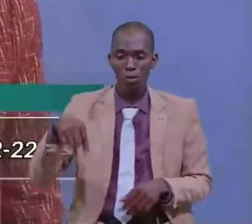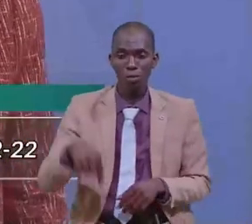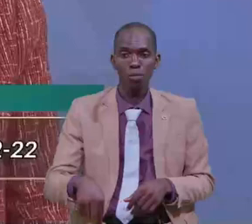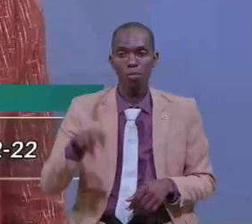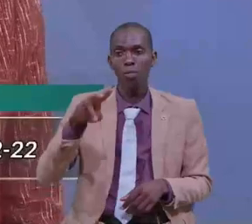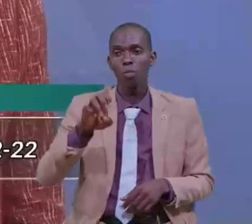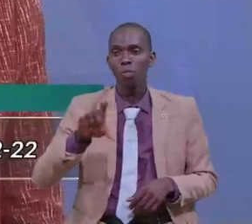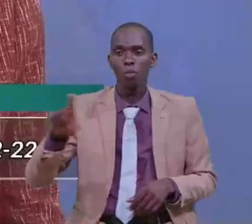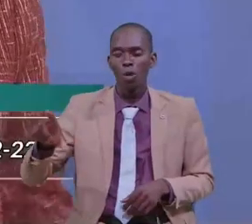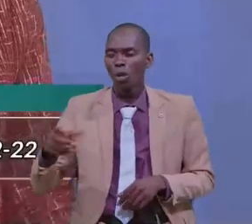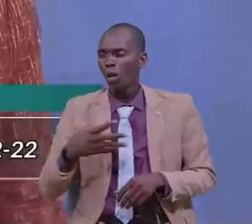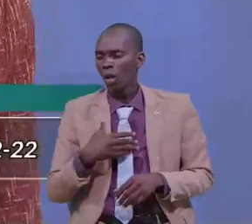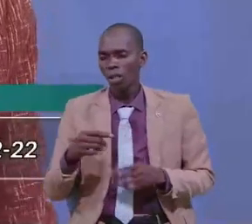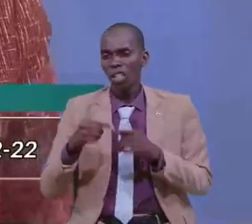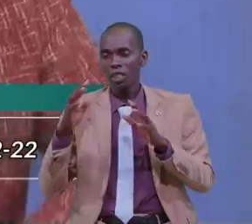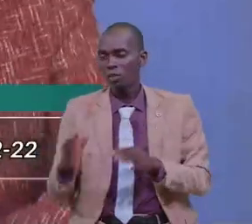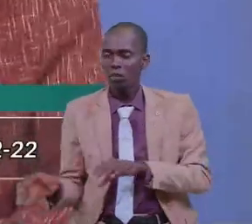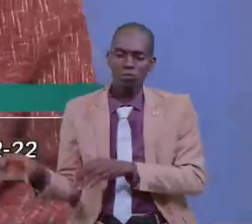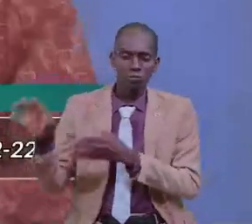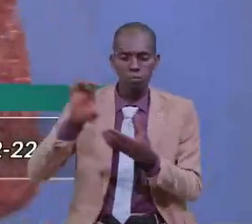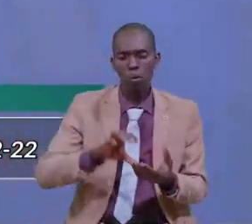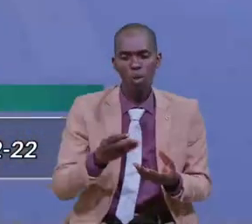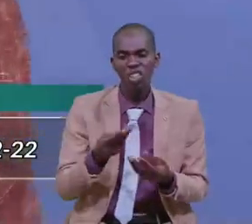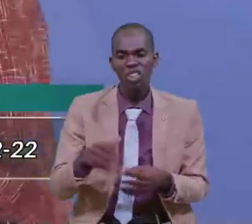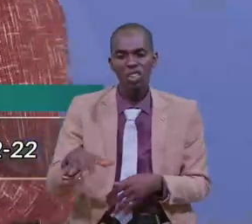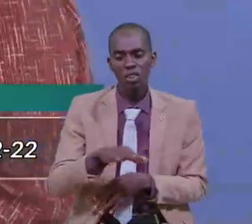venu fermer ça, jeter du sable dedans.